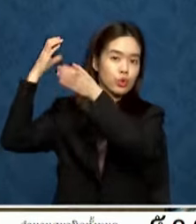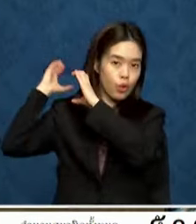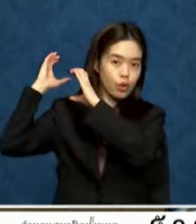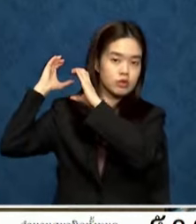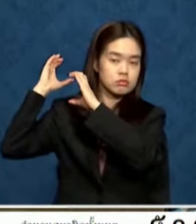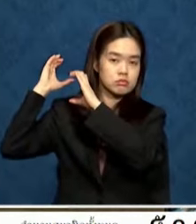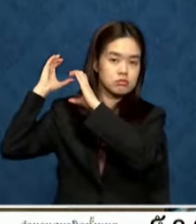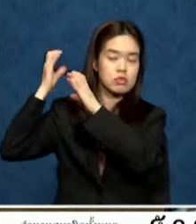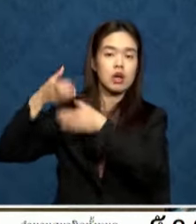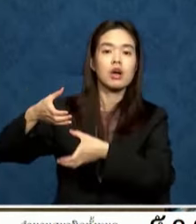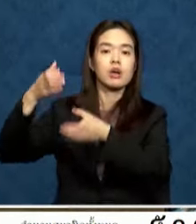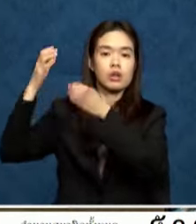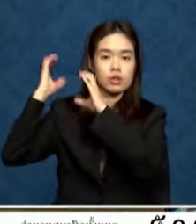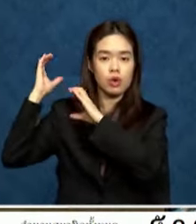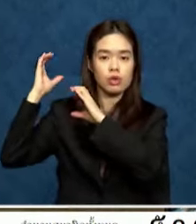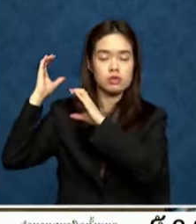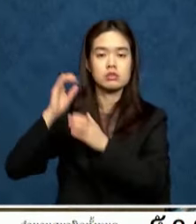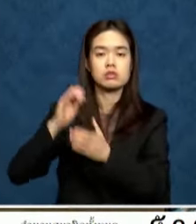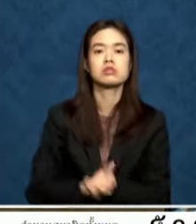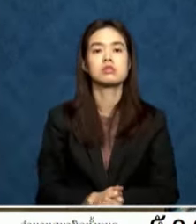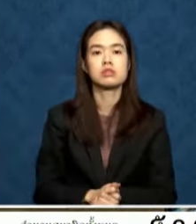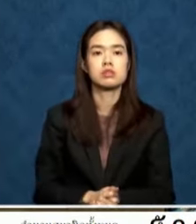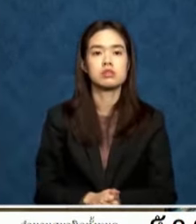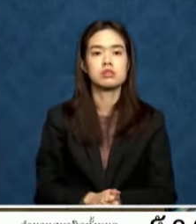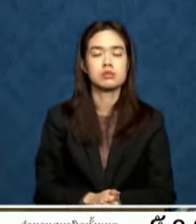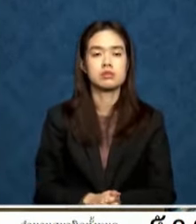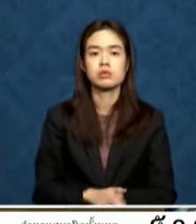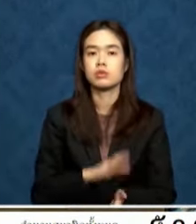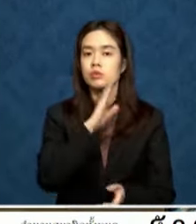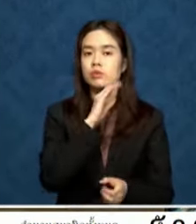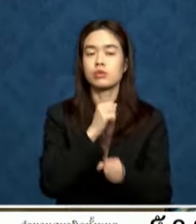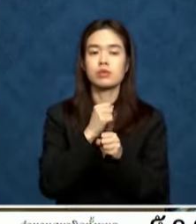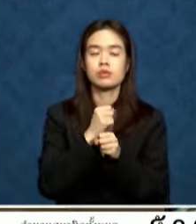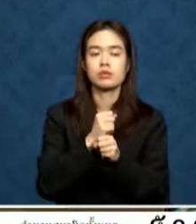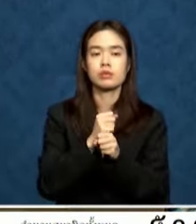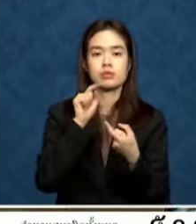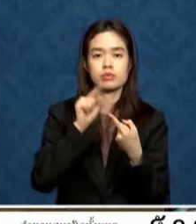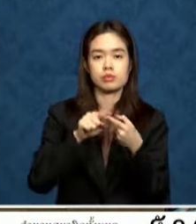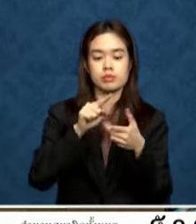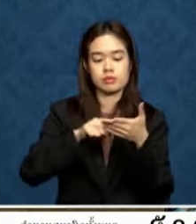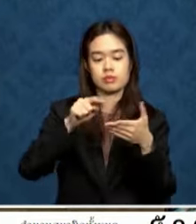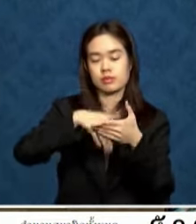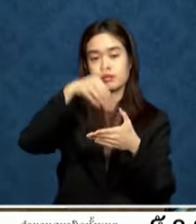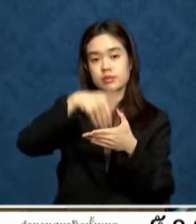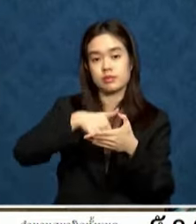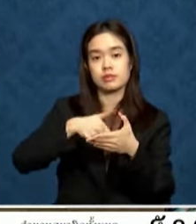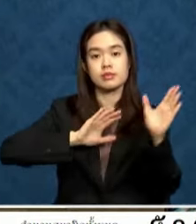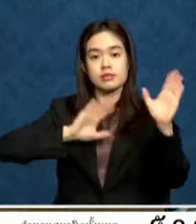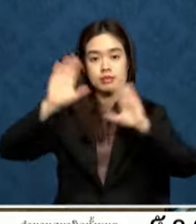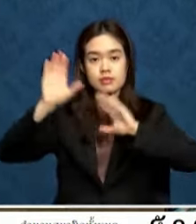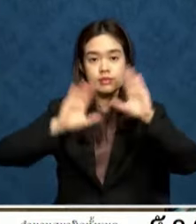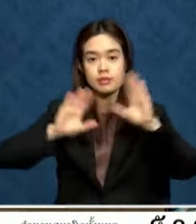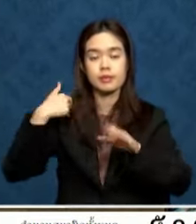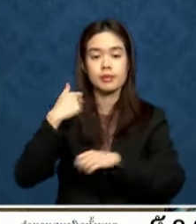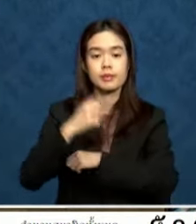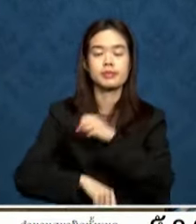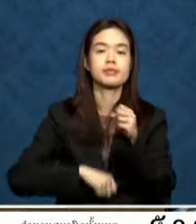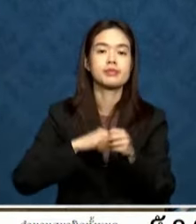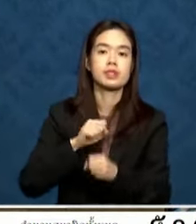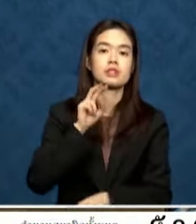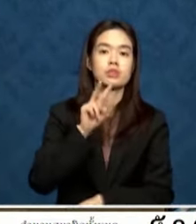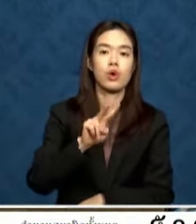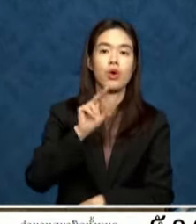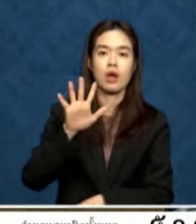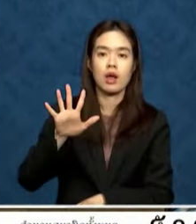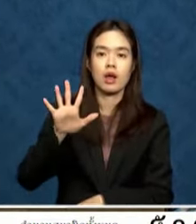ในการทำประชามติ ร่างรัฐธรรมนูญปี50ก็ดี